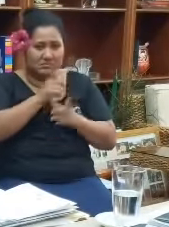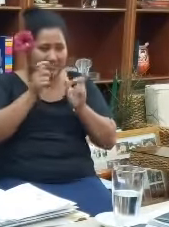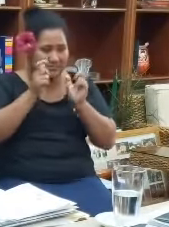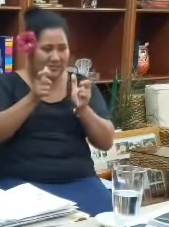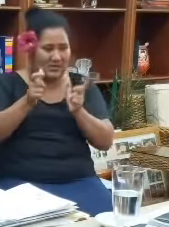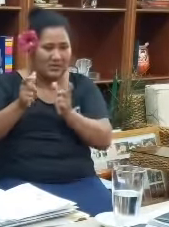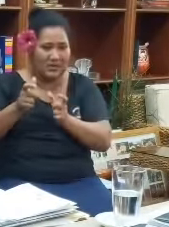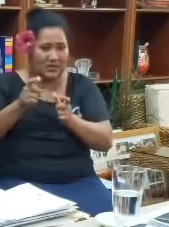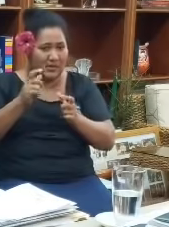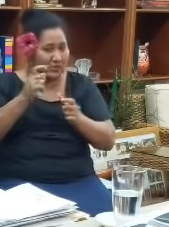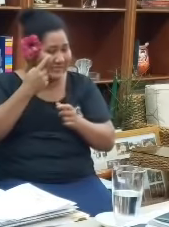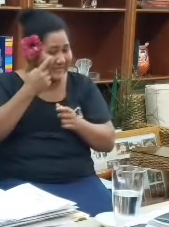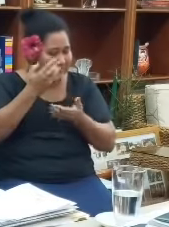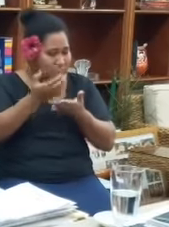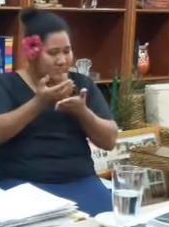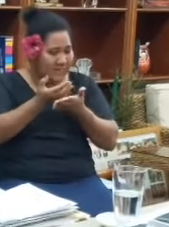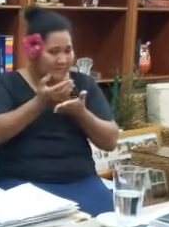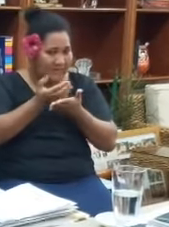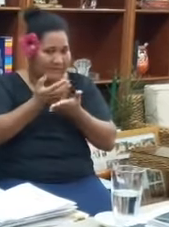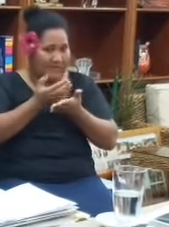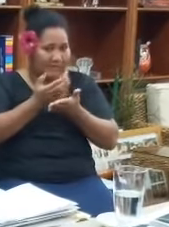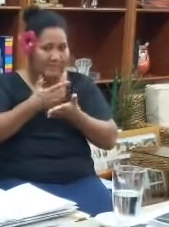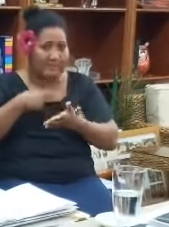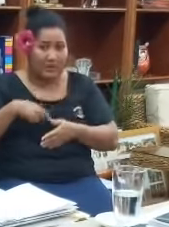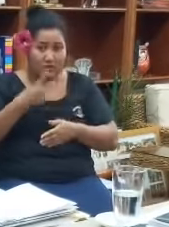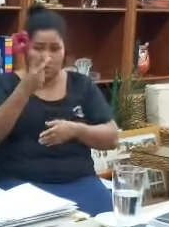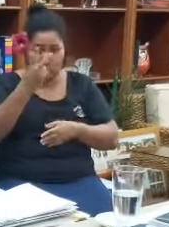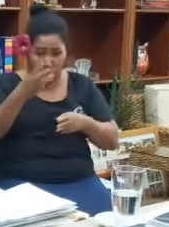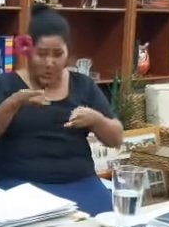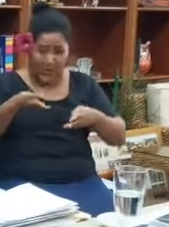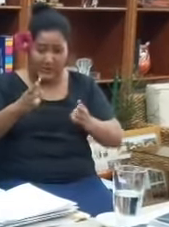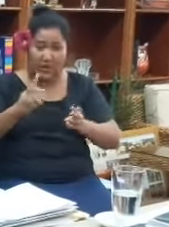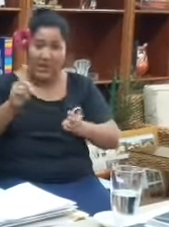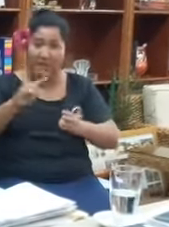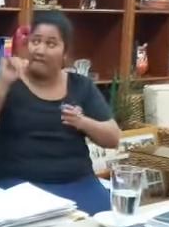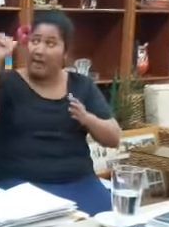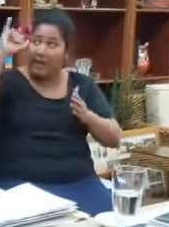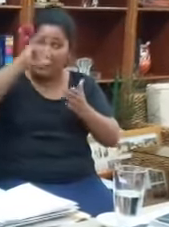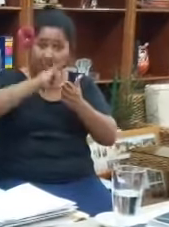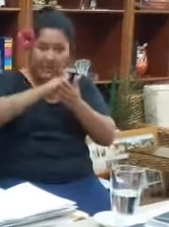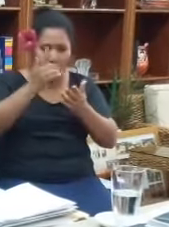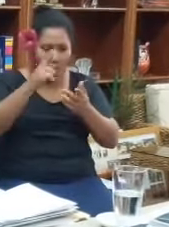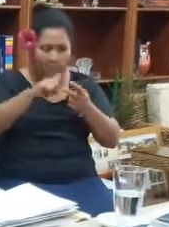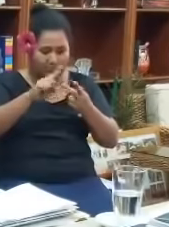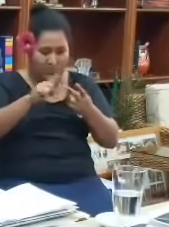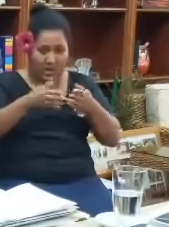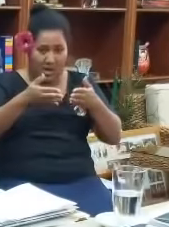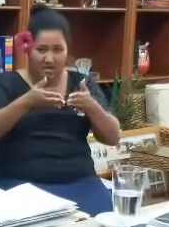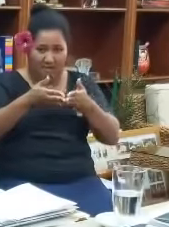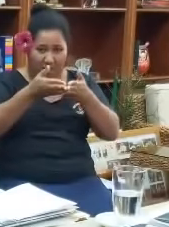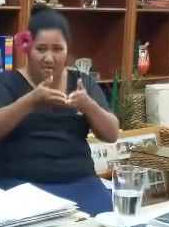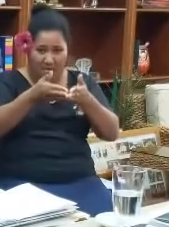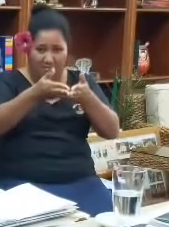lei, ni malu pui pui am. A wae lua a wala isa wa, ea mai le vaalele pe mai le vaala.